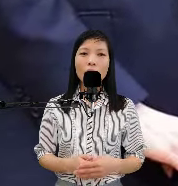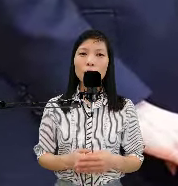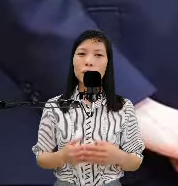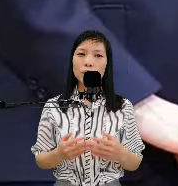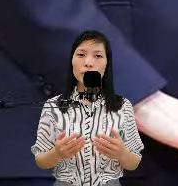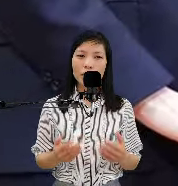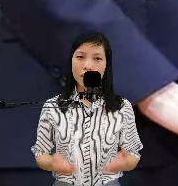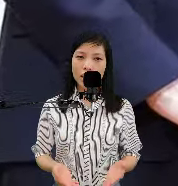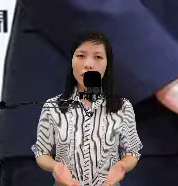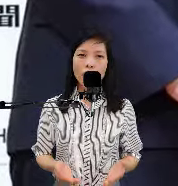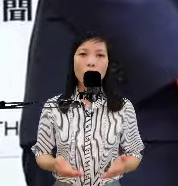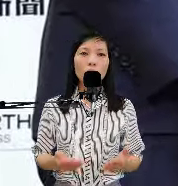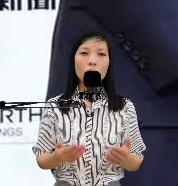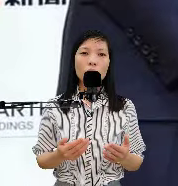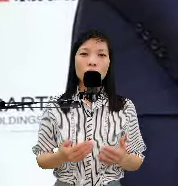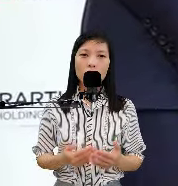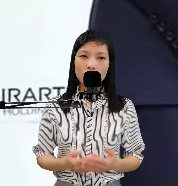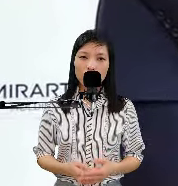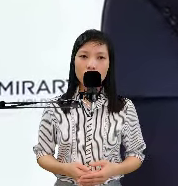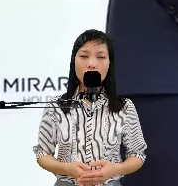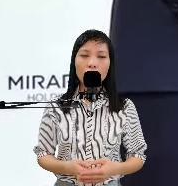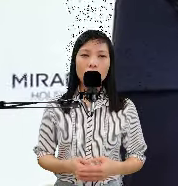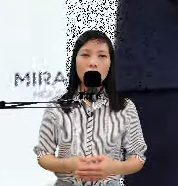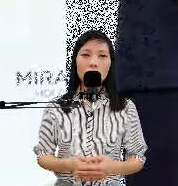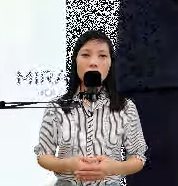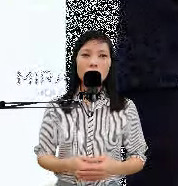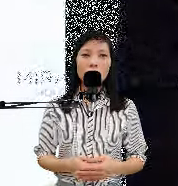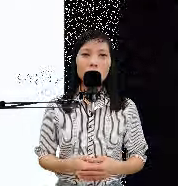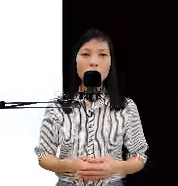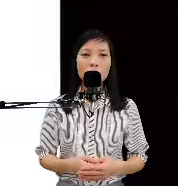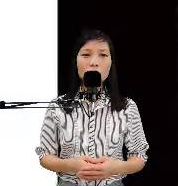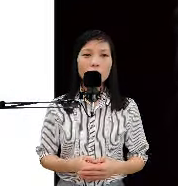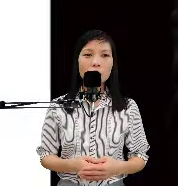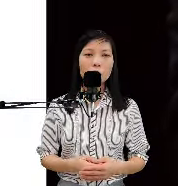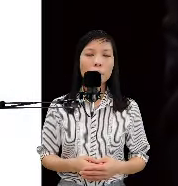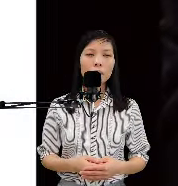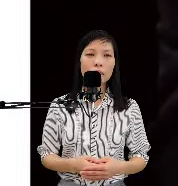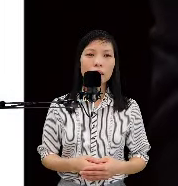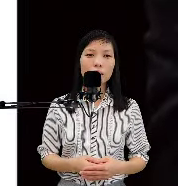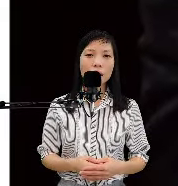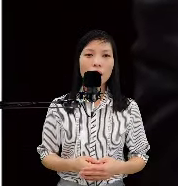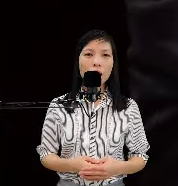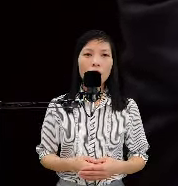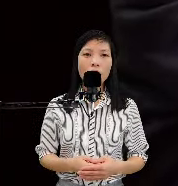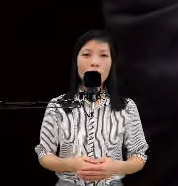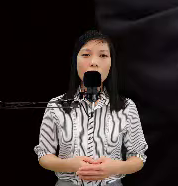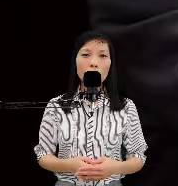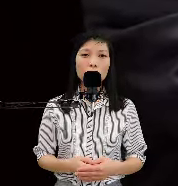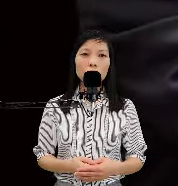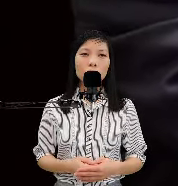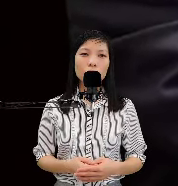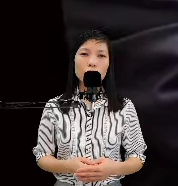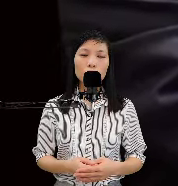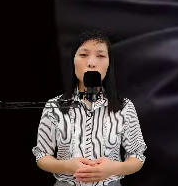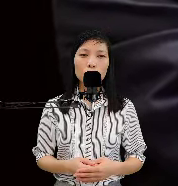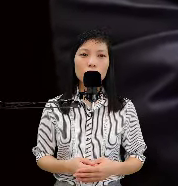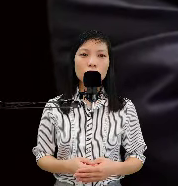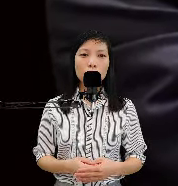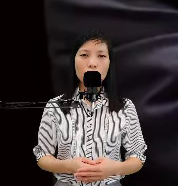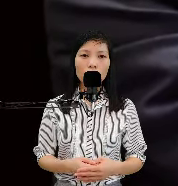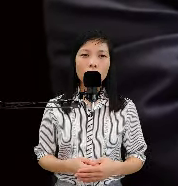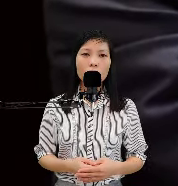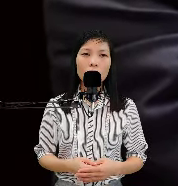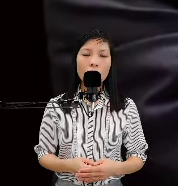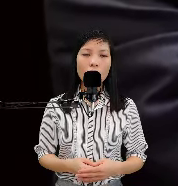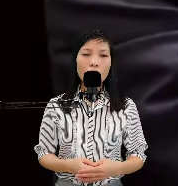延長の空気も流れますが直後に流れを断ち切る行手が残っていました4筋の銀で